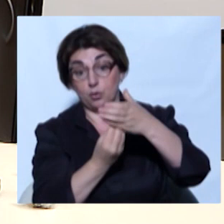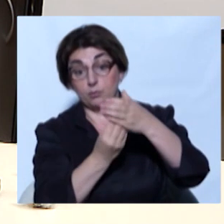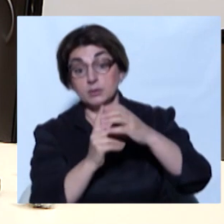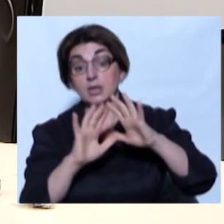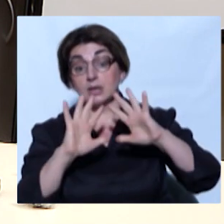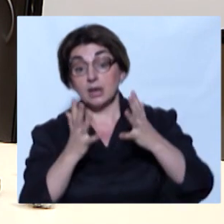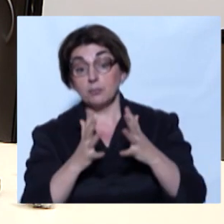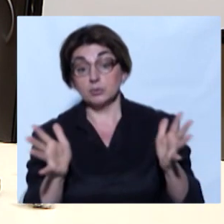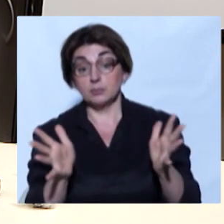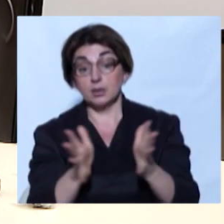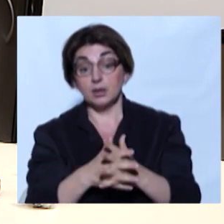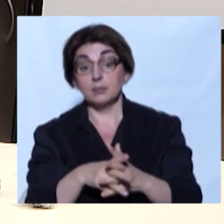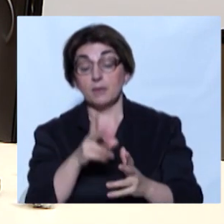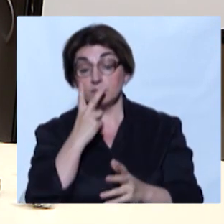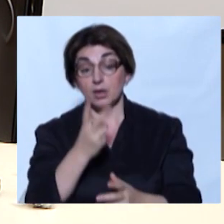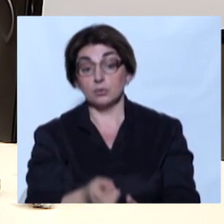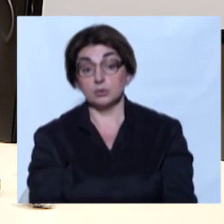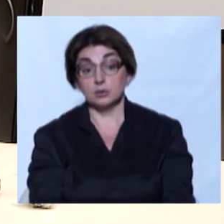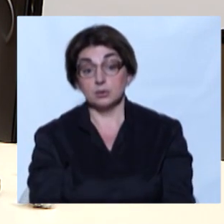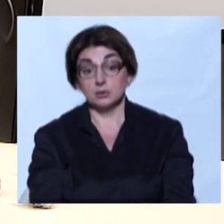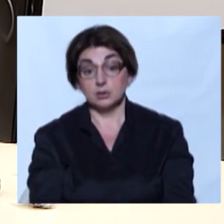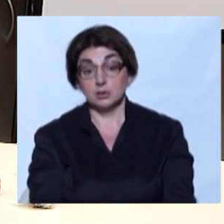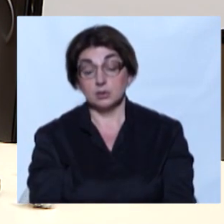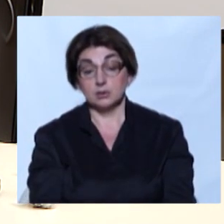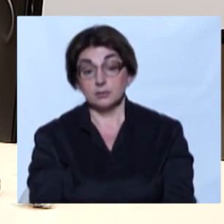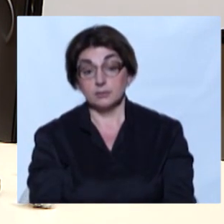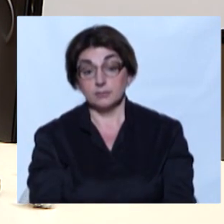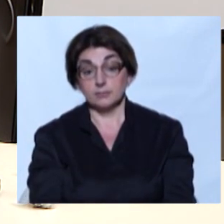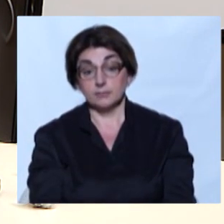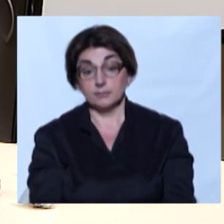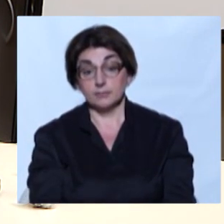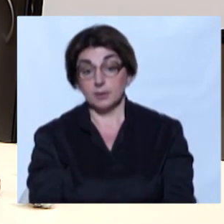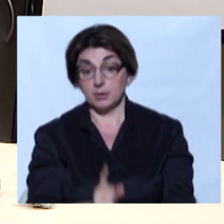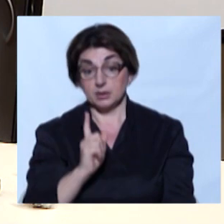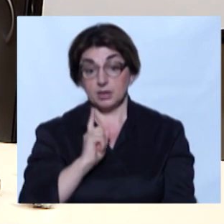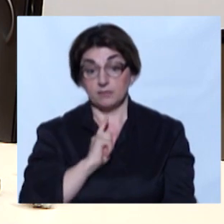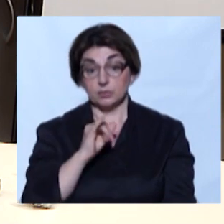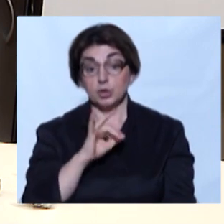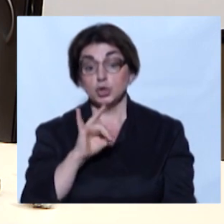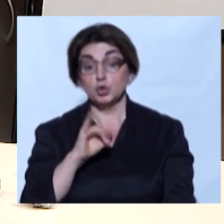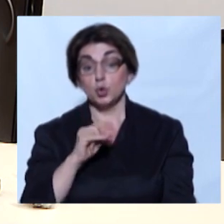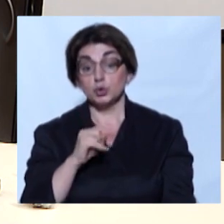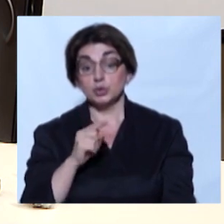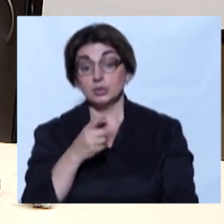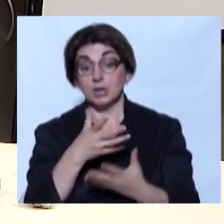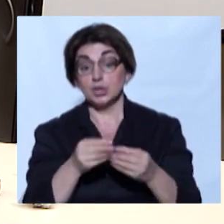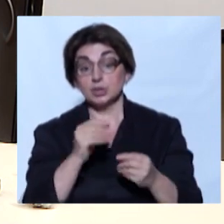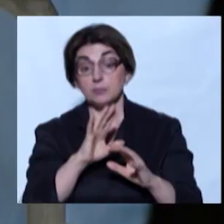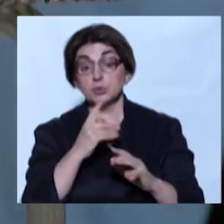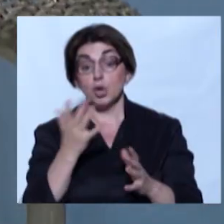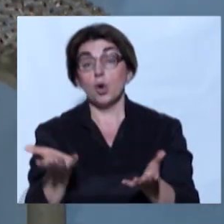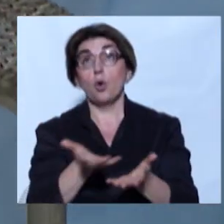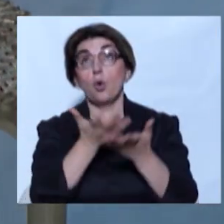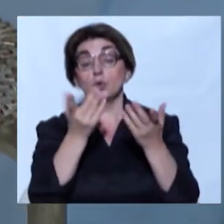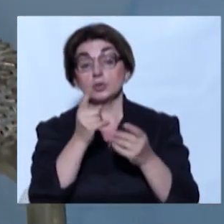ისევ მოხდება მყარი იოდის ნაწილაკების წარმოქმნა. იოდის სუბლიმაციის შემთხვევაში მისი ორთქლი